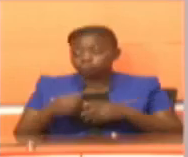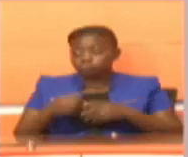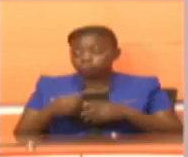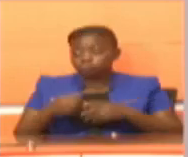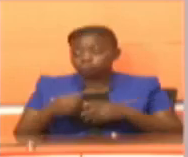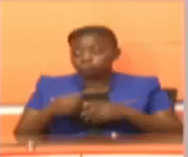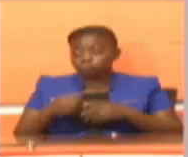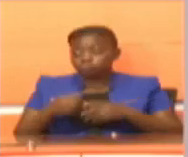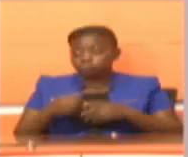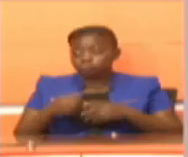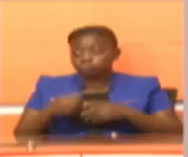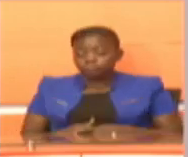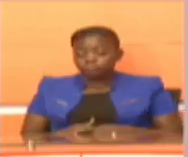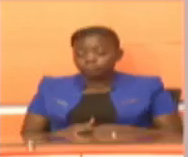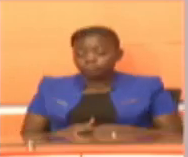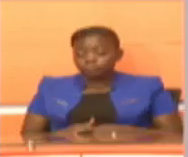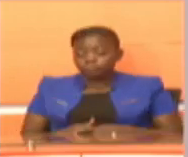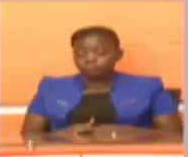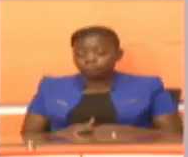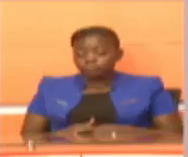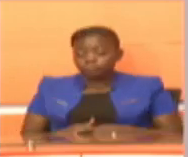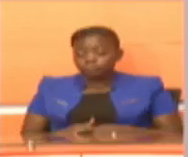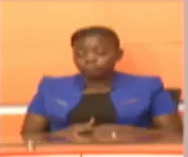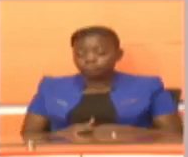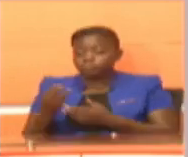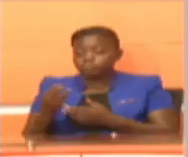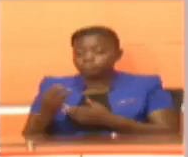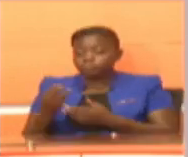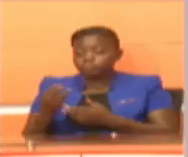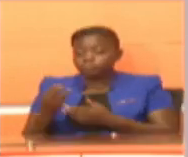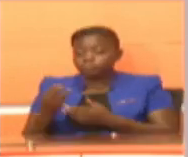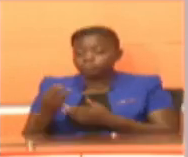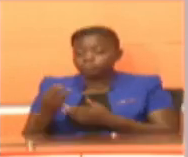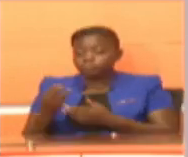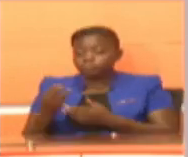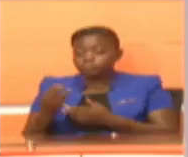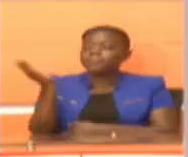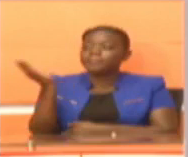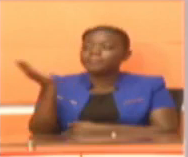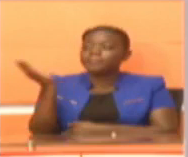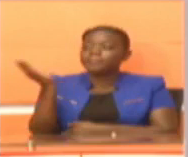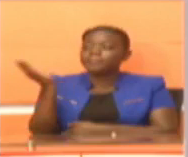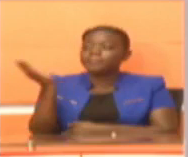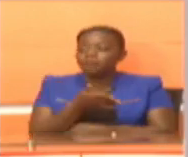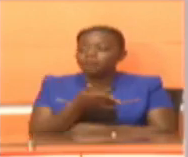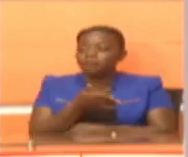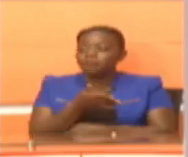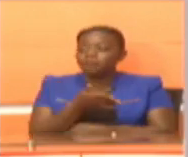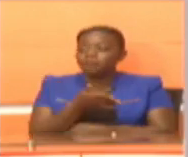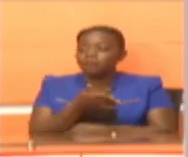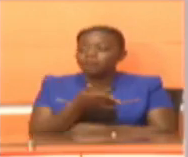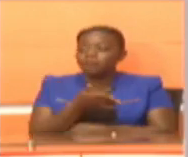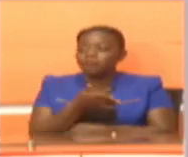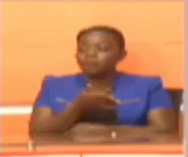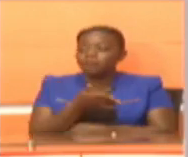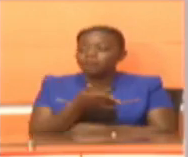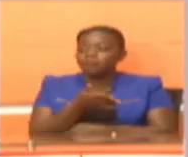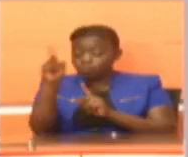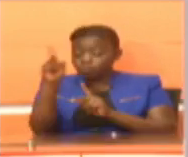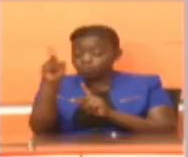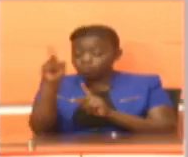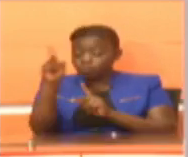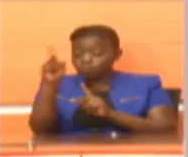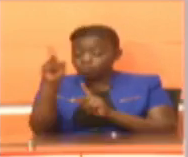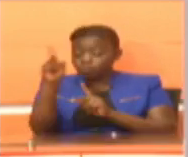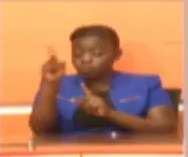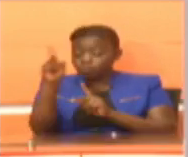have recovered knives, pangas, and arrested two suspects who have